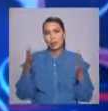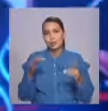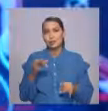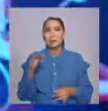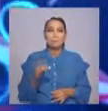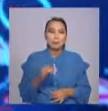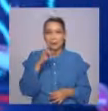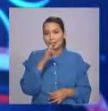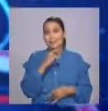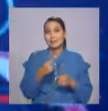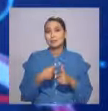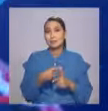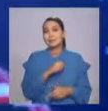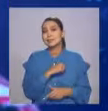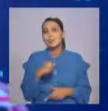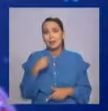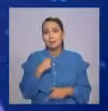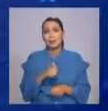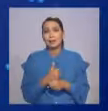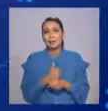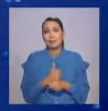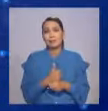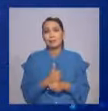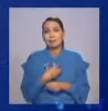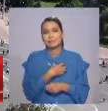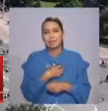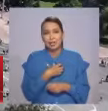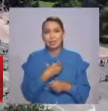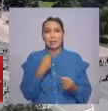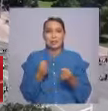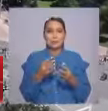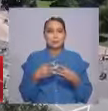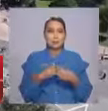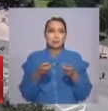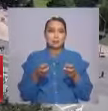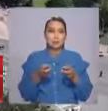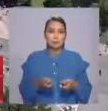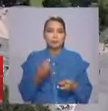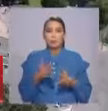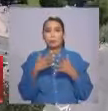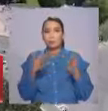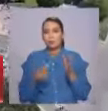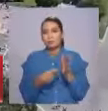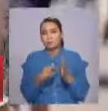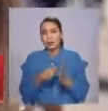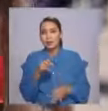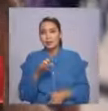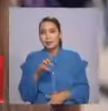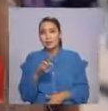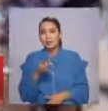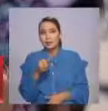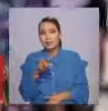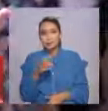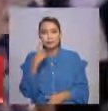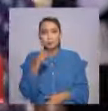маленькие, казахстанцы назвали одним из главных факторов крепкой семьи и брака. Абсолютное большинство опрошенных корреспондентами Астана Таймс отметили, что